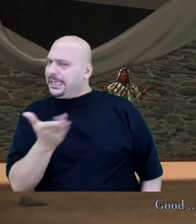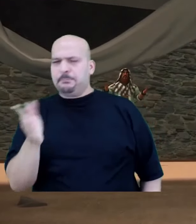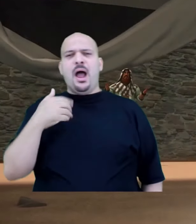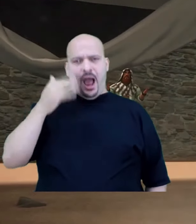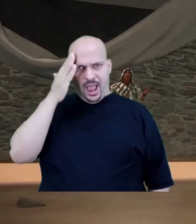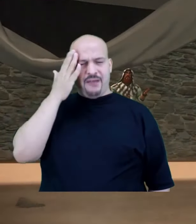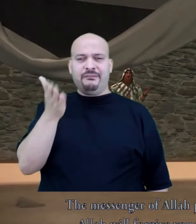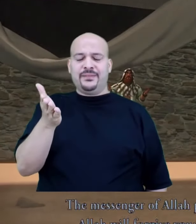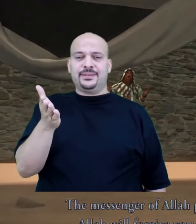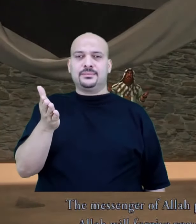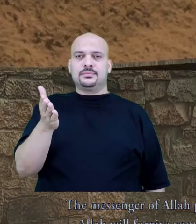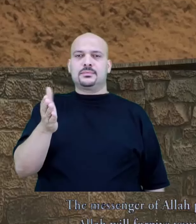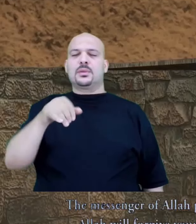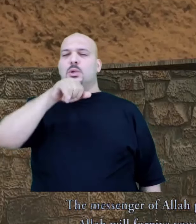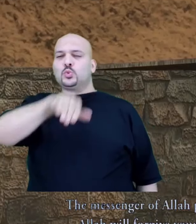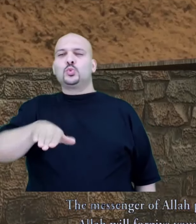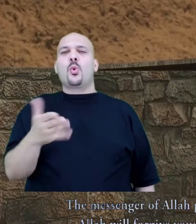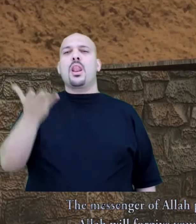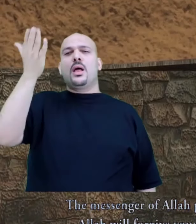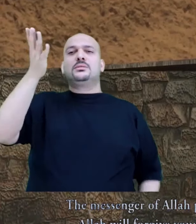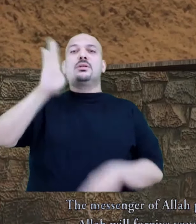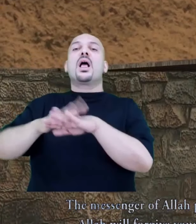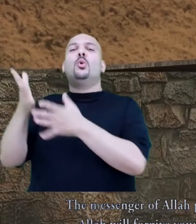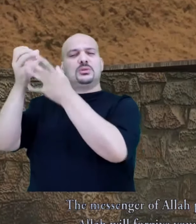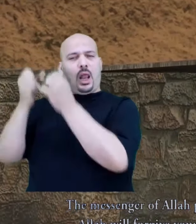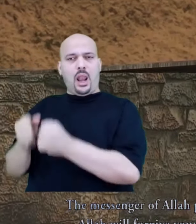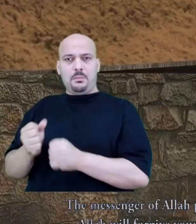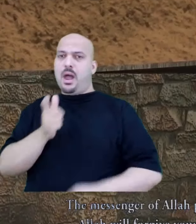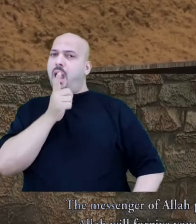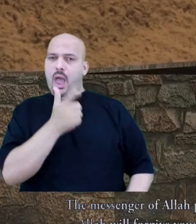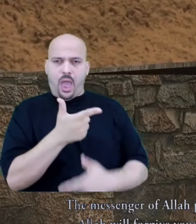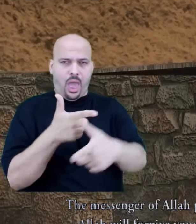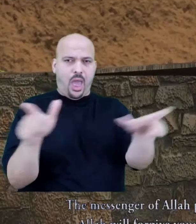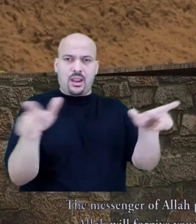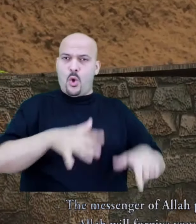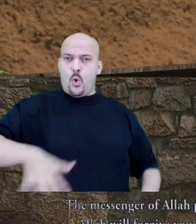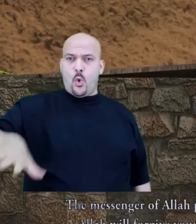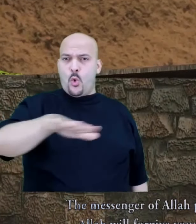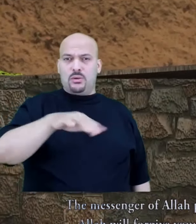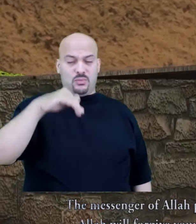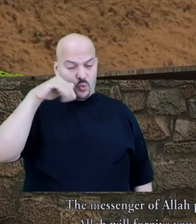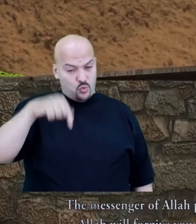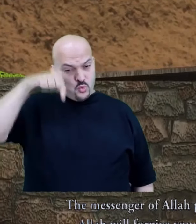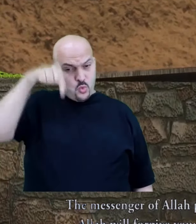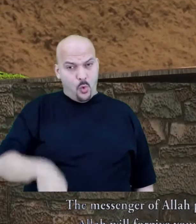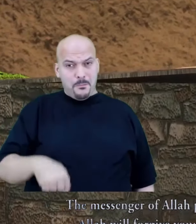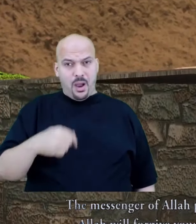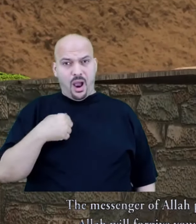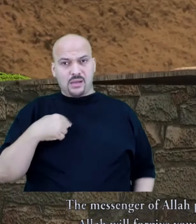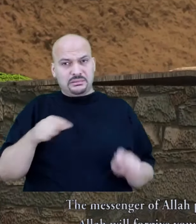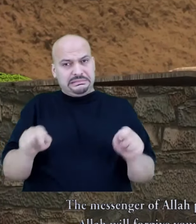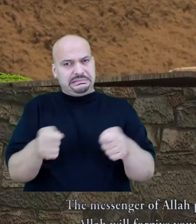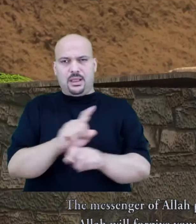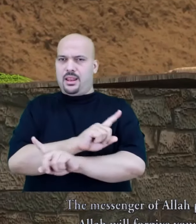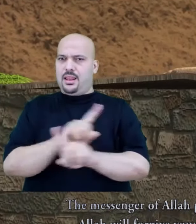أخ كريم وابن أخ كريم. قال لهم رسول الله صلى الله عليه وسلم: لا تثريب عليكم،